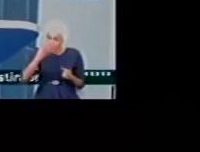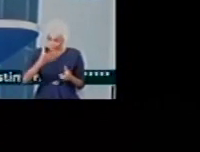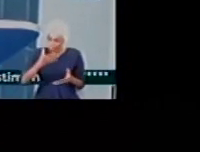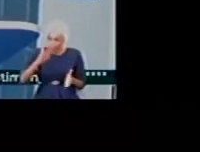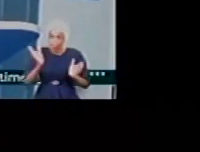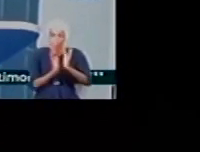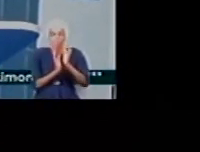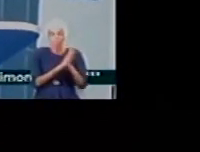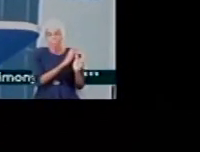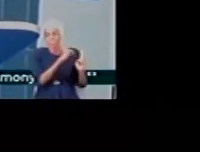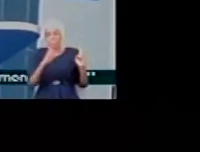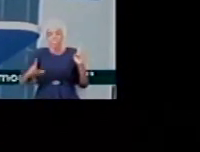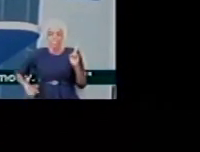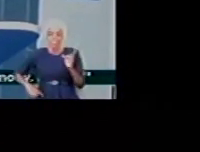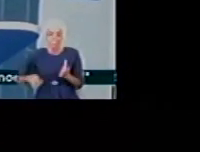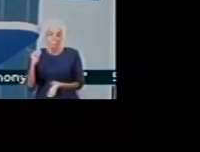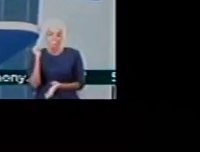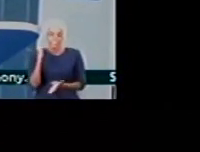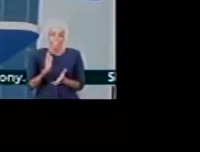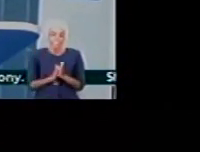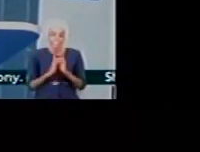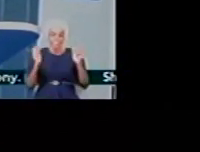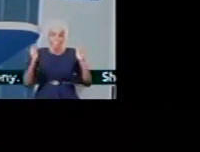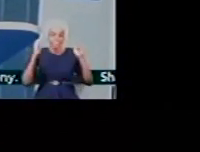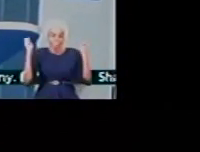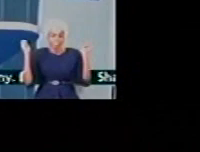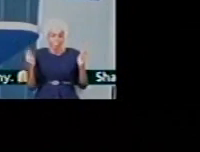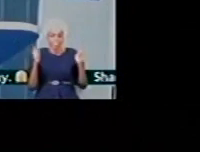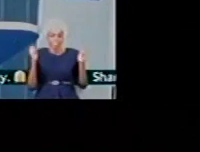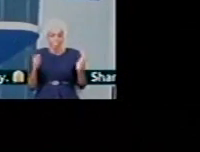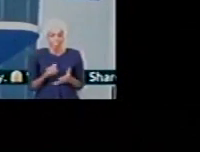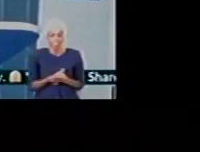have orchestra to praise the Lord with us?